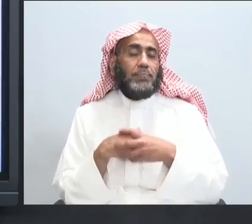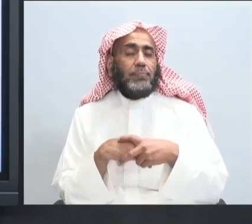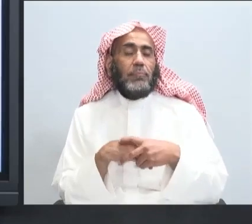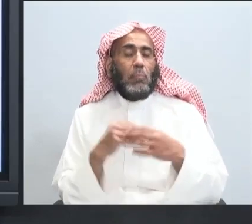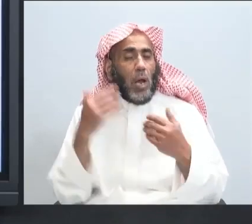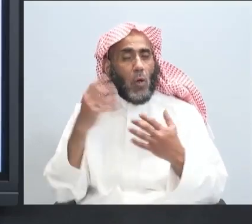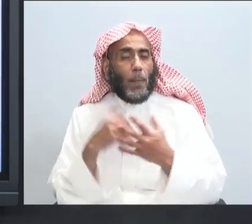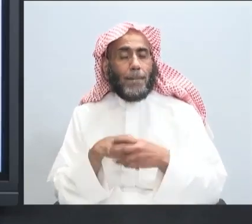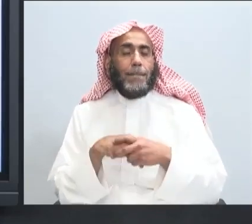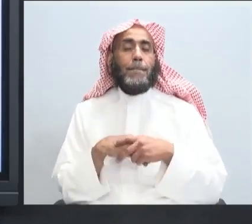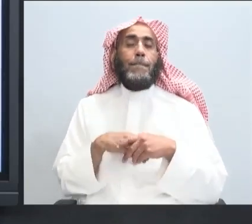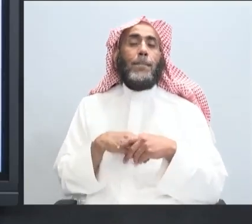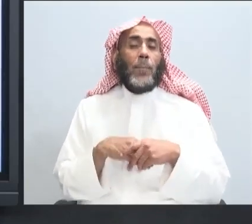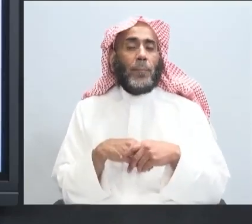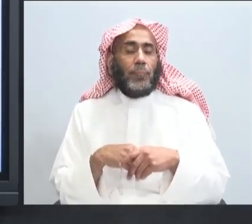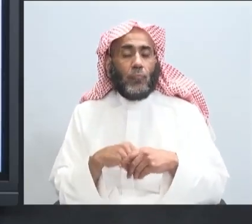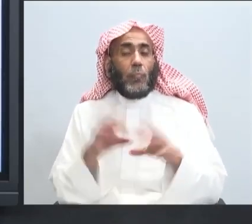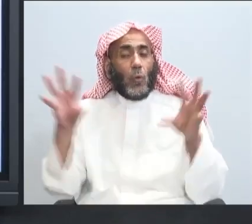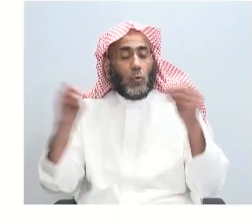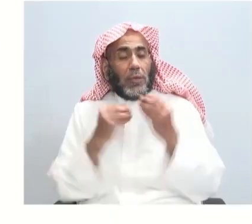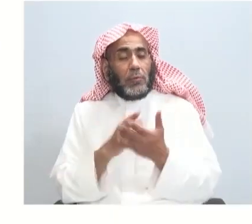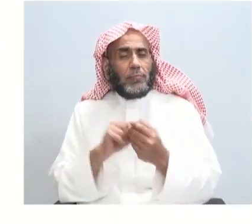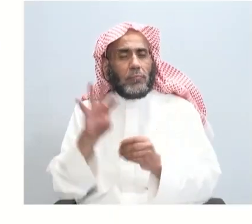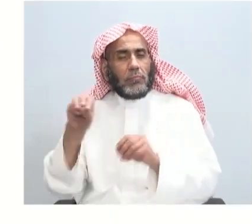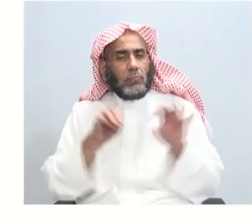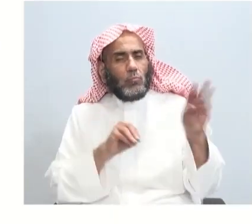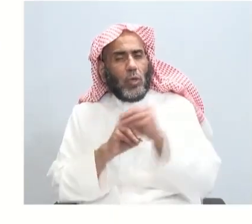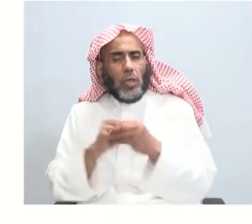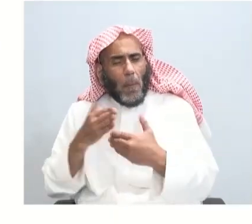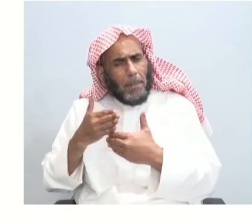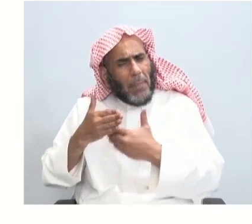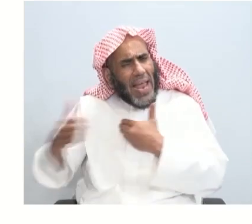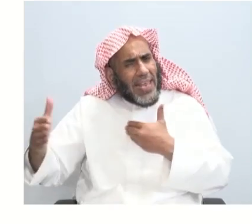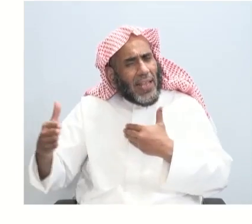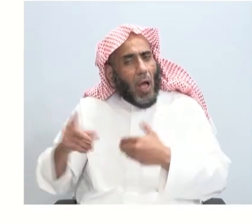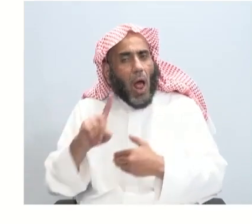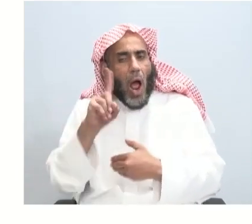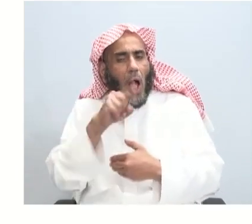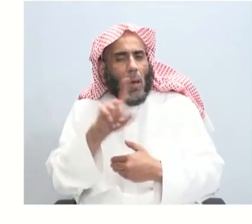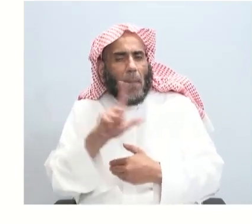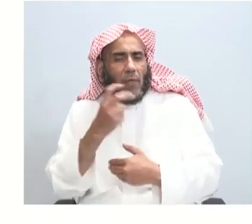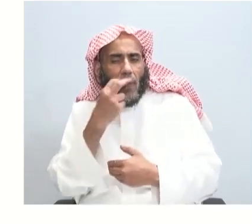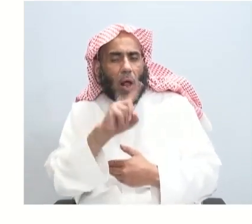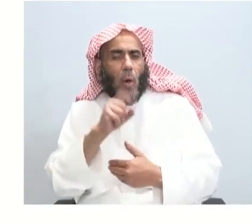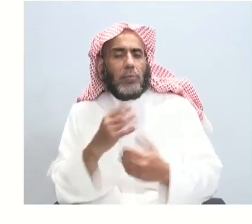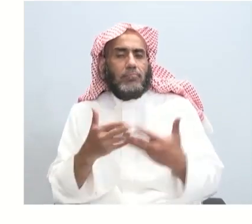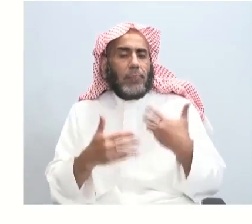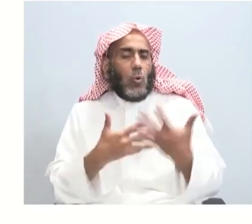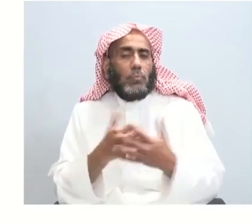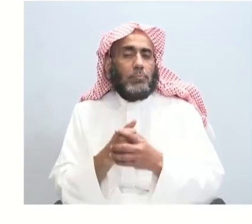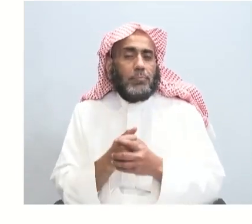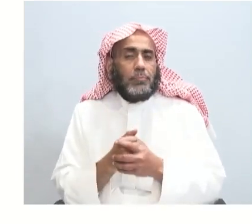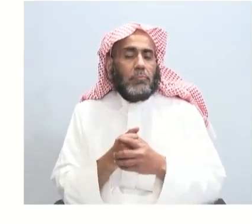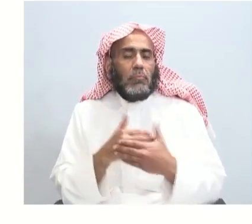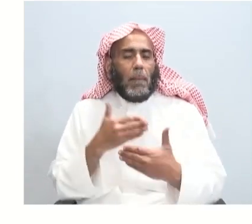ما رأيكم؟ جمعت المعاجم العربية من مصادر نأت بأنفسها عن اللحن. طبعا